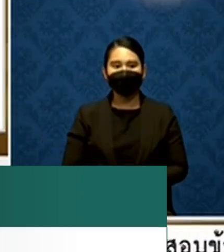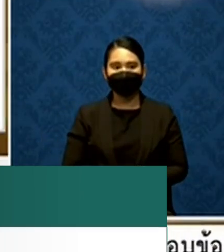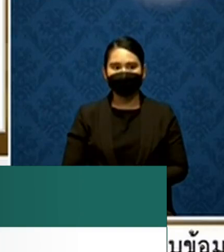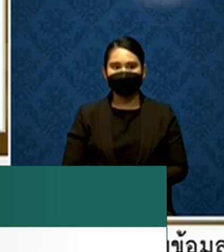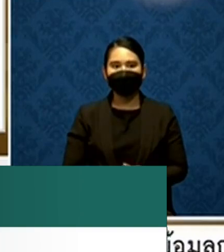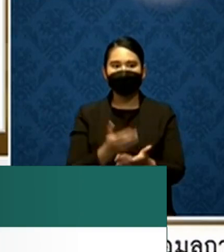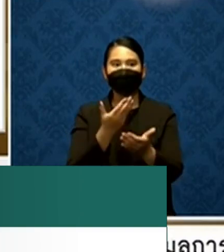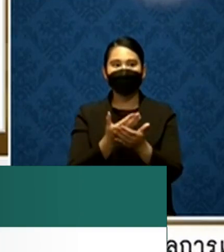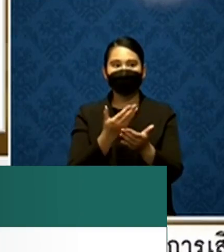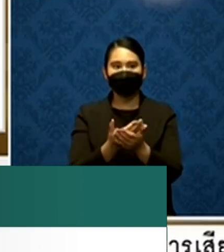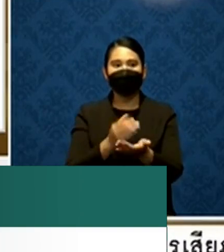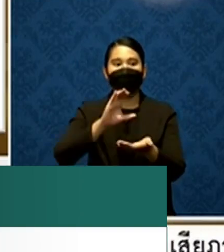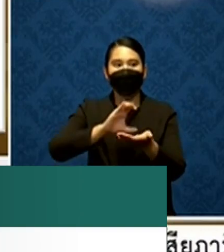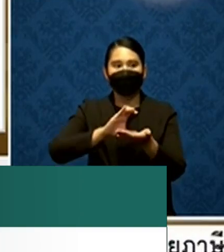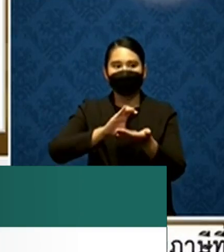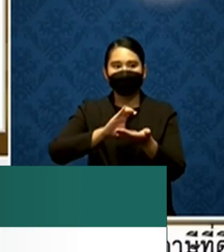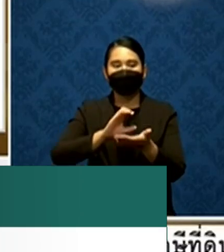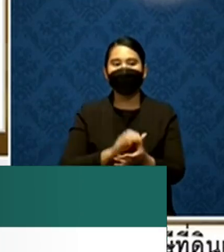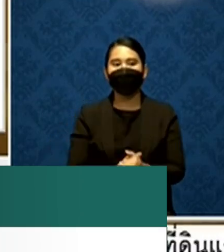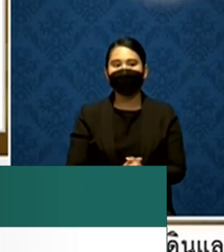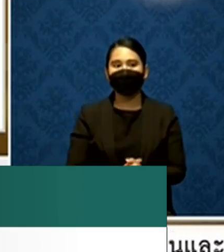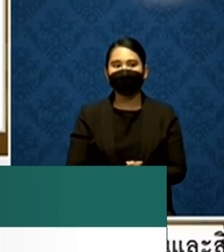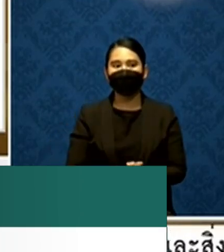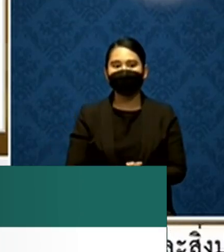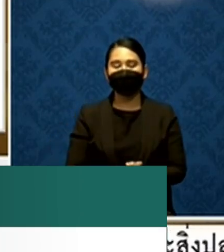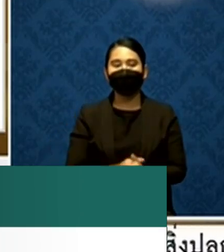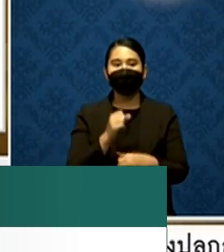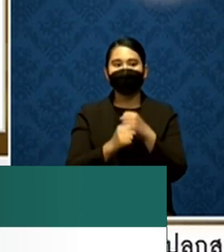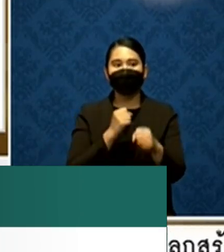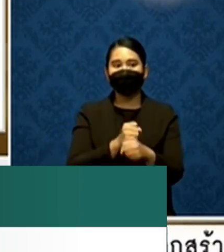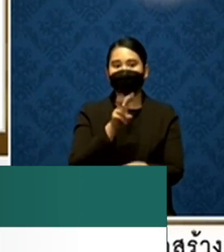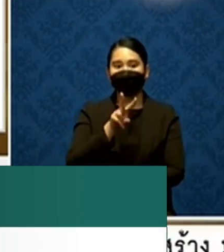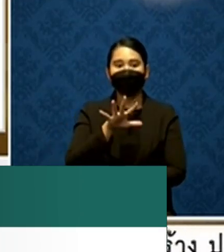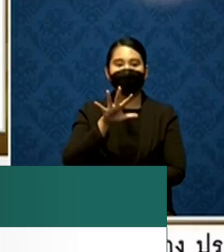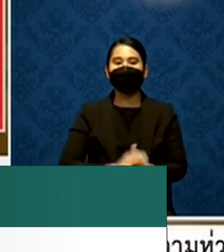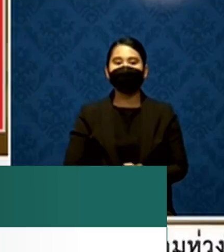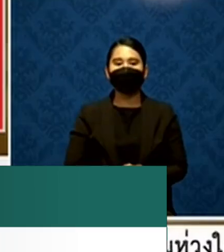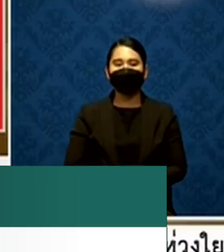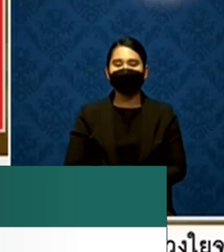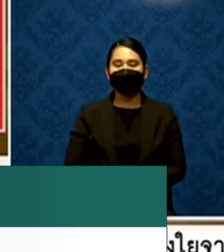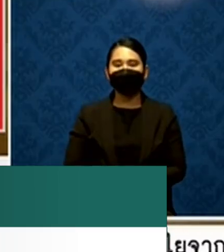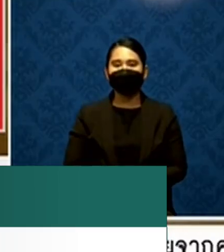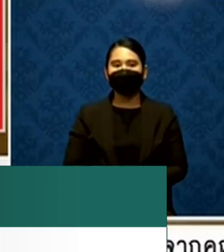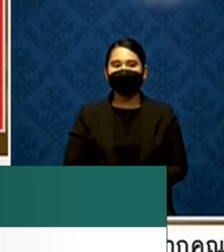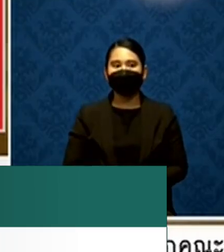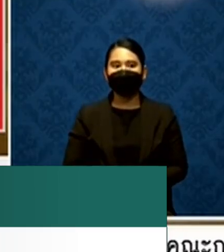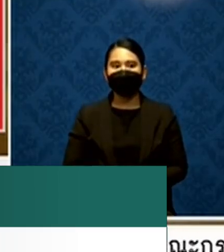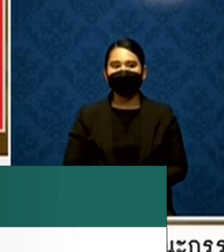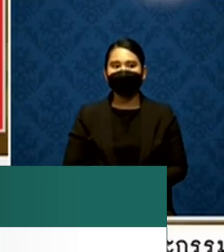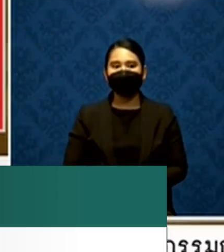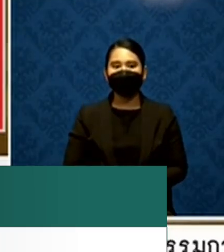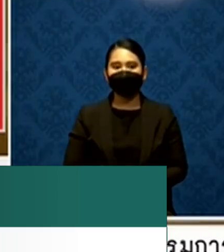ผมก็มีการร้องไปที่ท่านนายกรัฐมนตรีในฐานะประธาน EECล้อไปที่ท่านอาคมเติมพิทยาไปติดในฐ